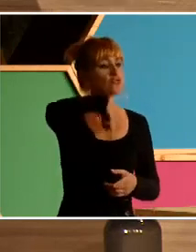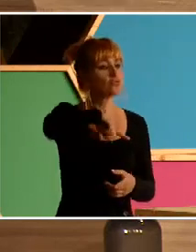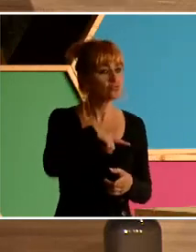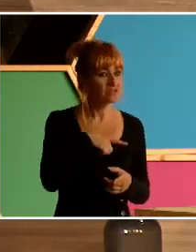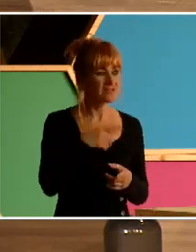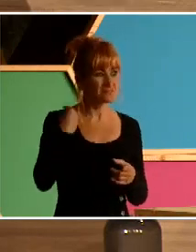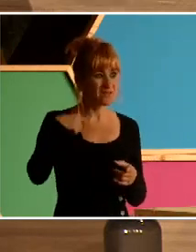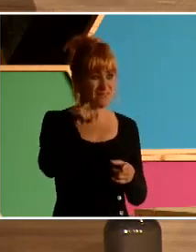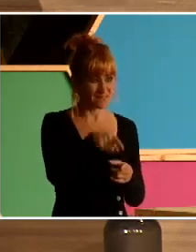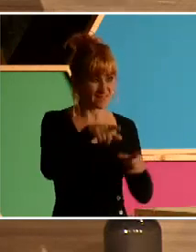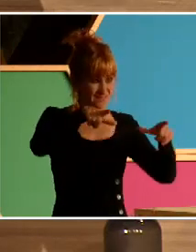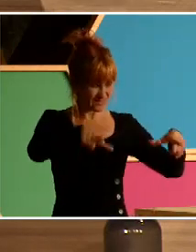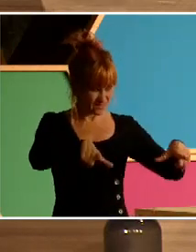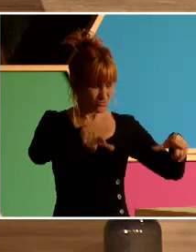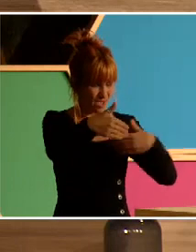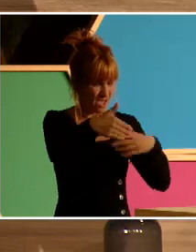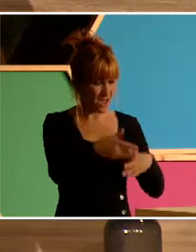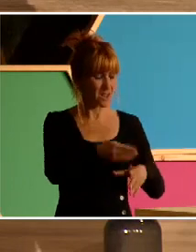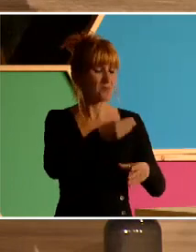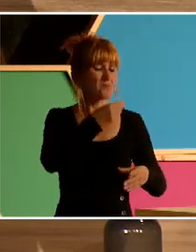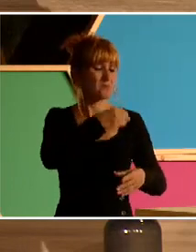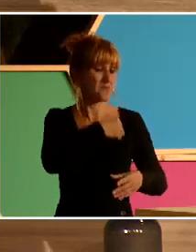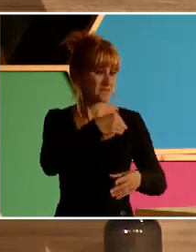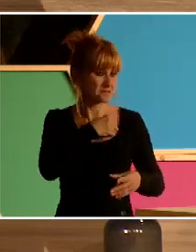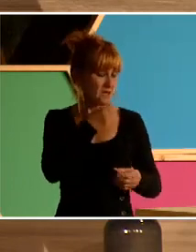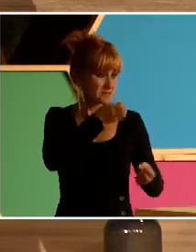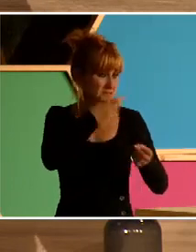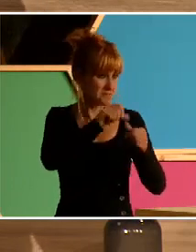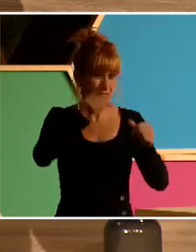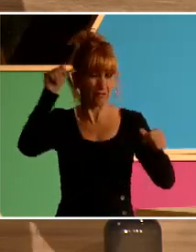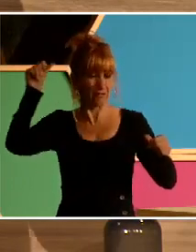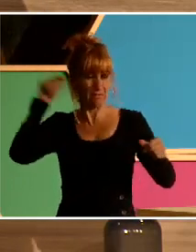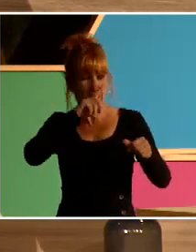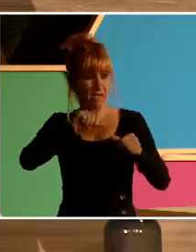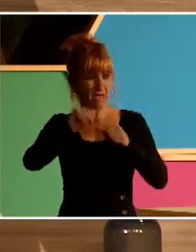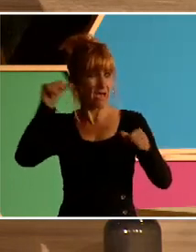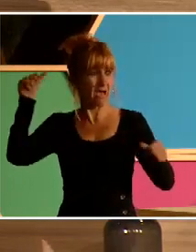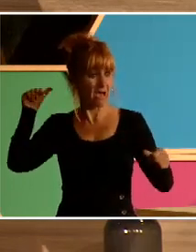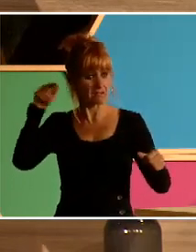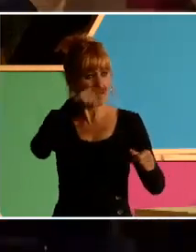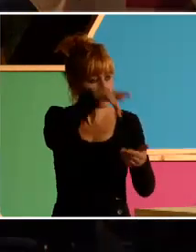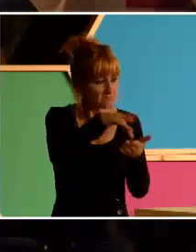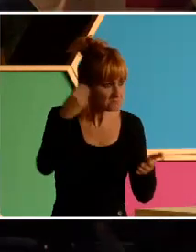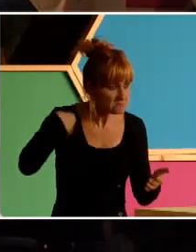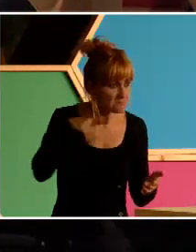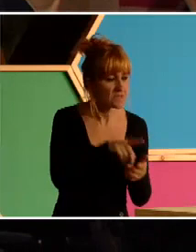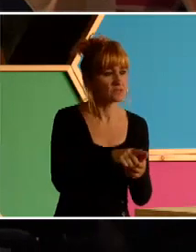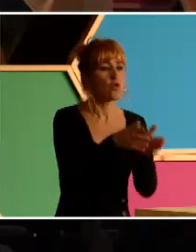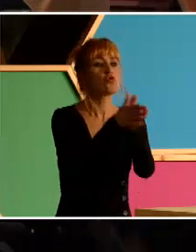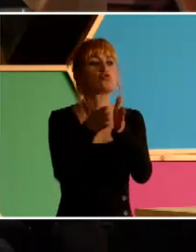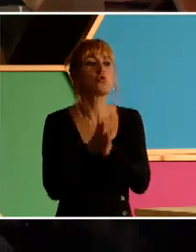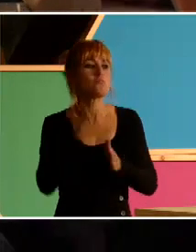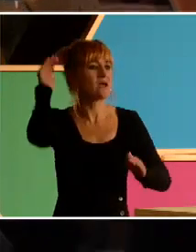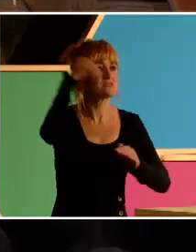des del 1939, a la muntanya de Montjuïc, on va ser afusellat Lluís Companys, Ferrer i Guàrdia, i on està enterrat Escarso